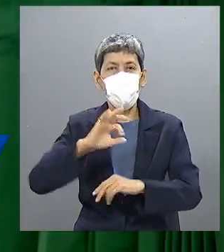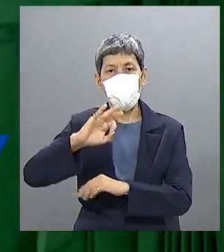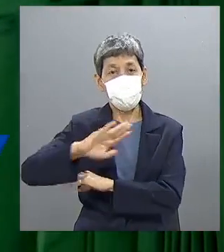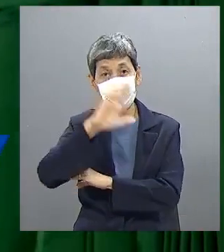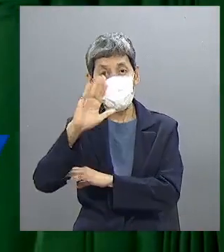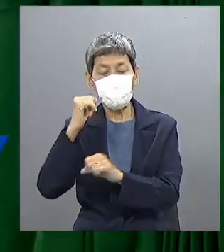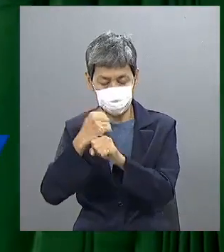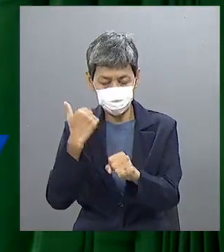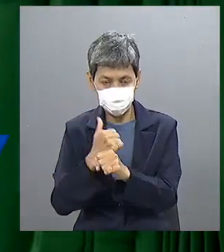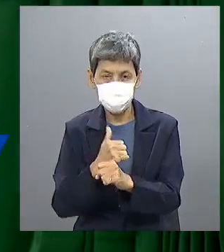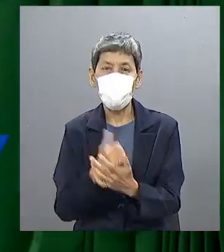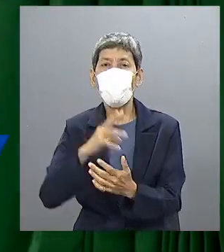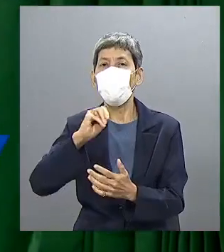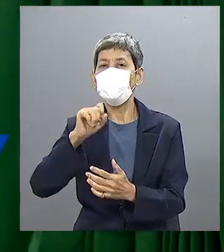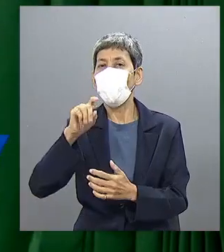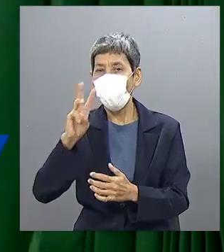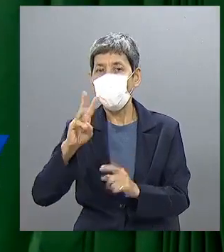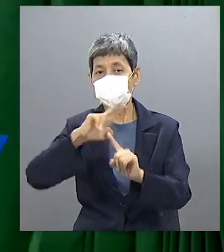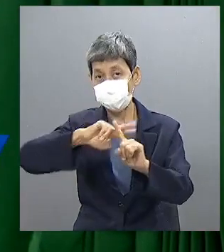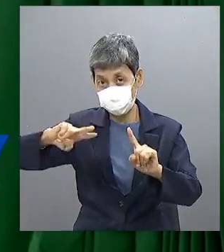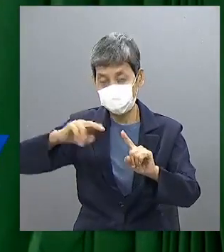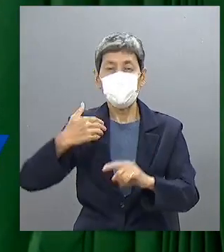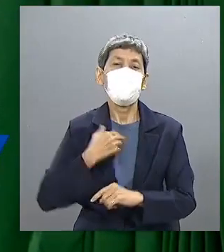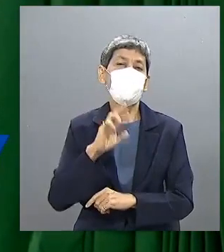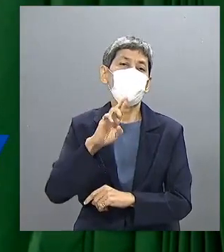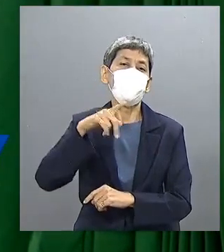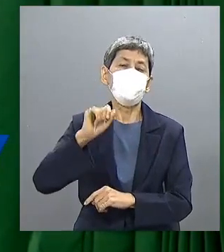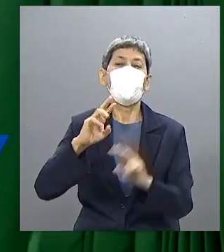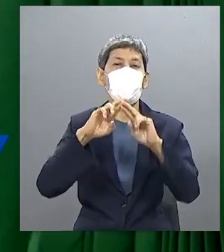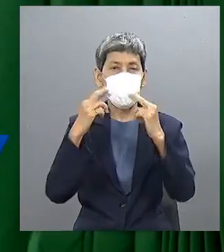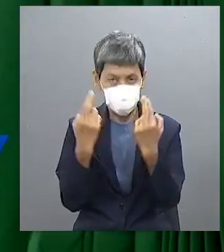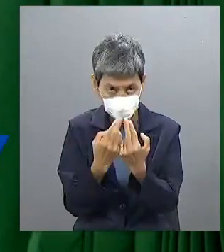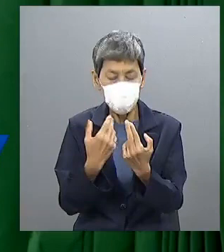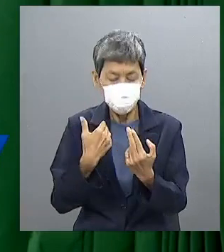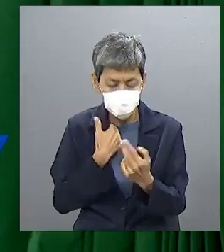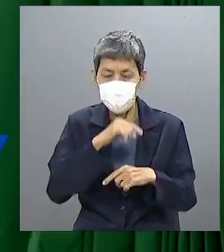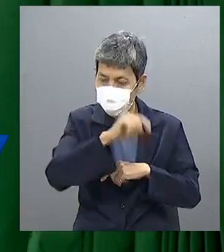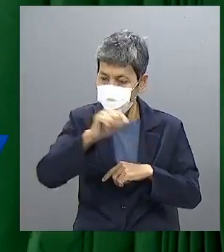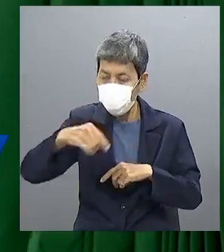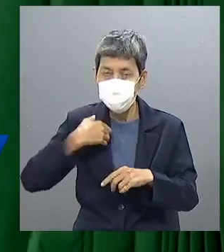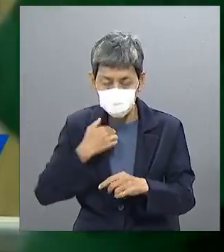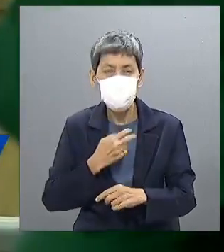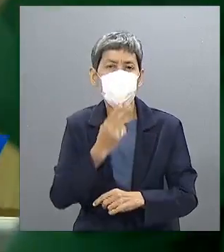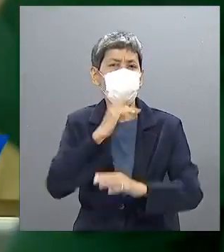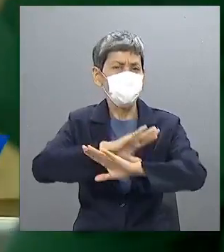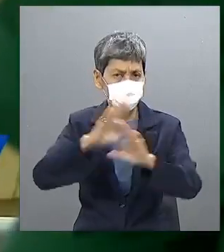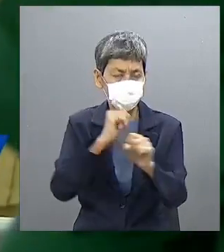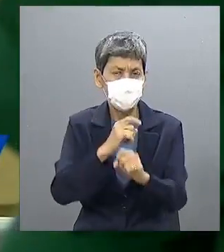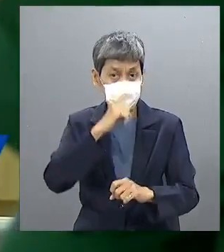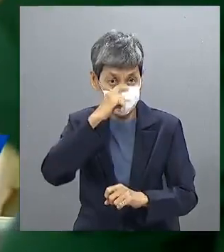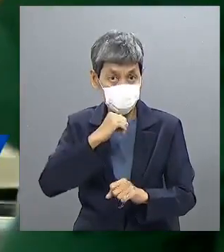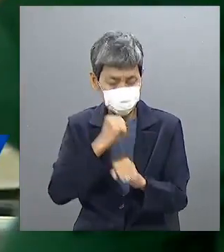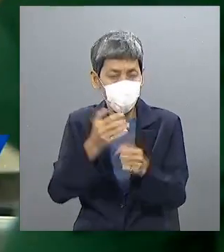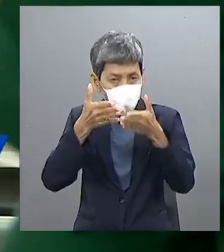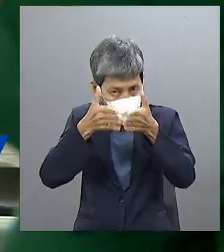แพทยศาสตร์มศวนะครับรวมจริงแล้วก็ส.ต.ต.โรงบาลรามาธิบดีนะครับทุกที่ก็จะมีเรื่องของการเลิกบุหรี่ต่างประเทศไทยเราคนข้างๆเปิดกว้างใน